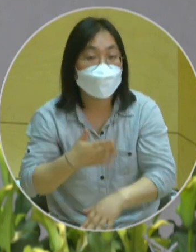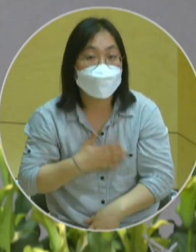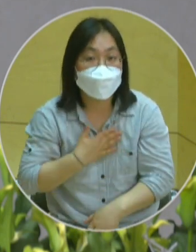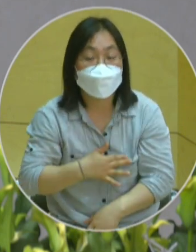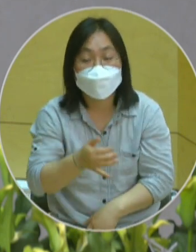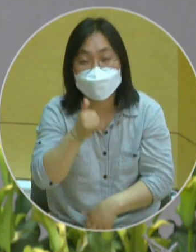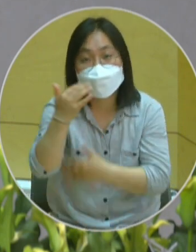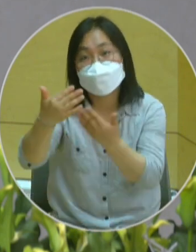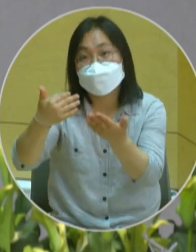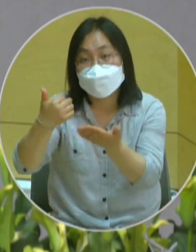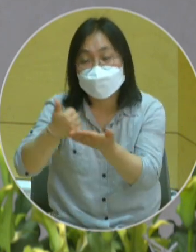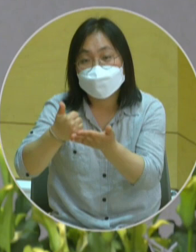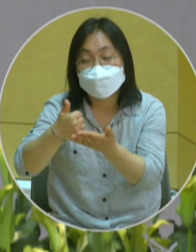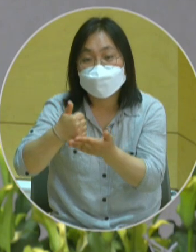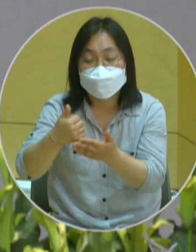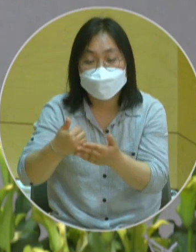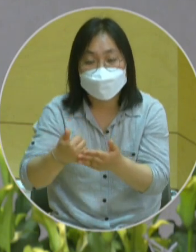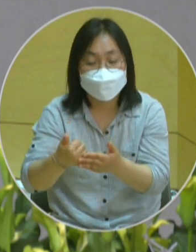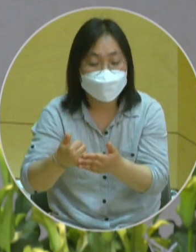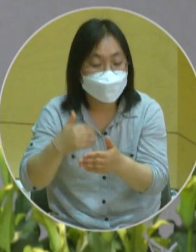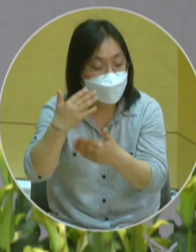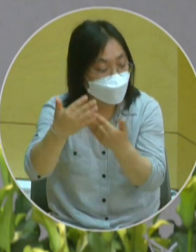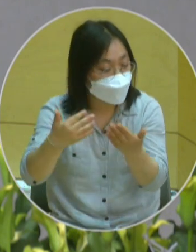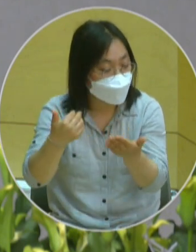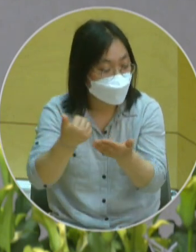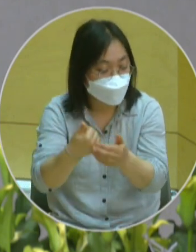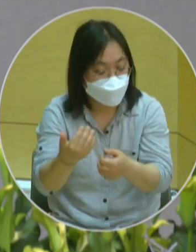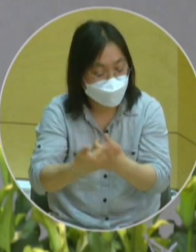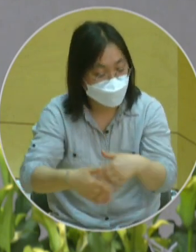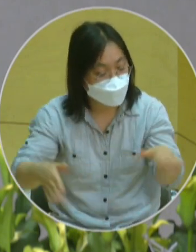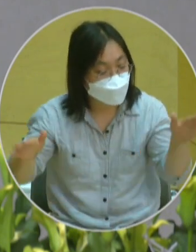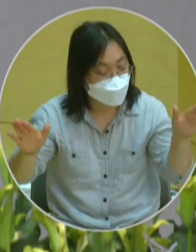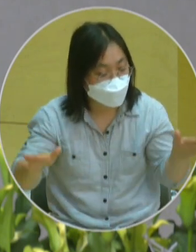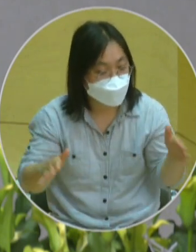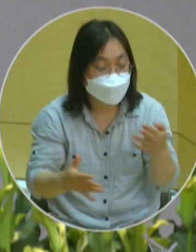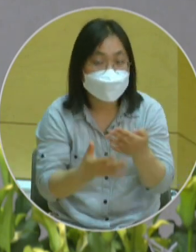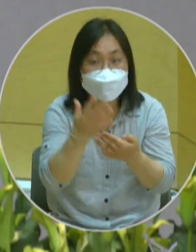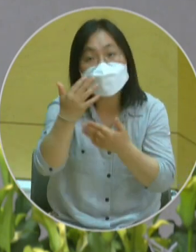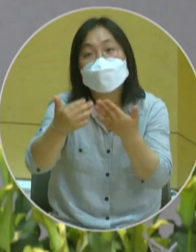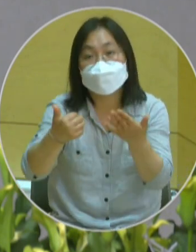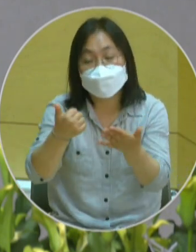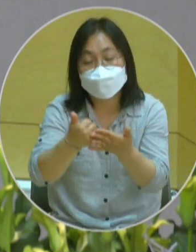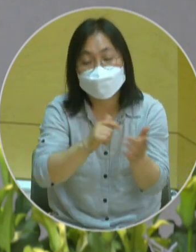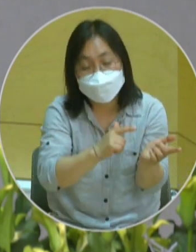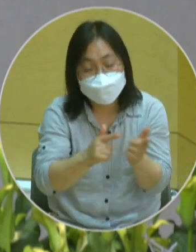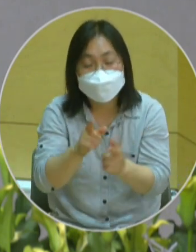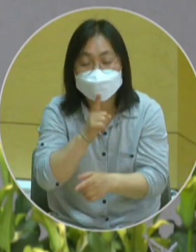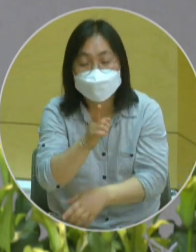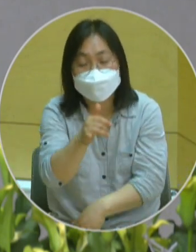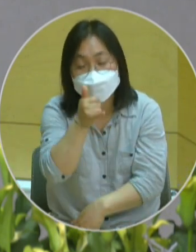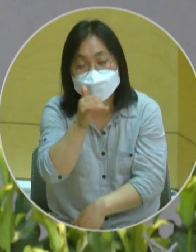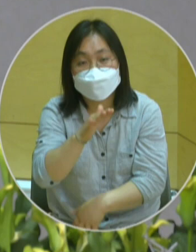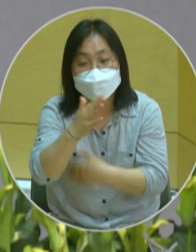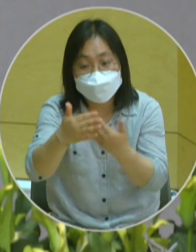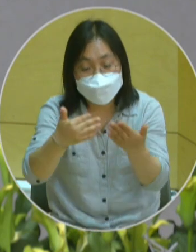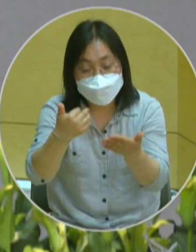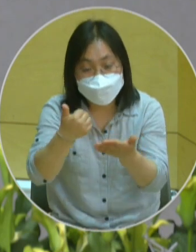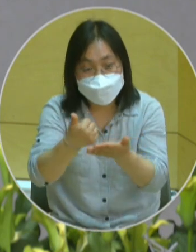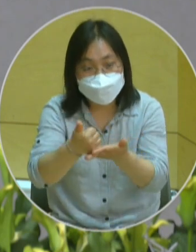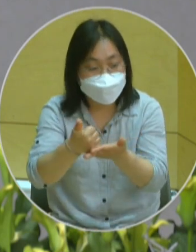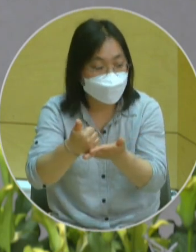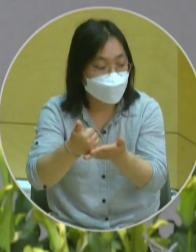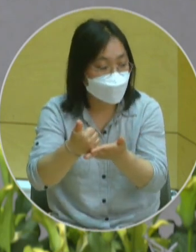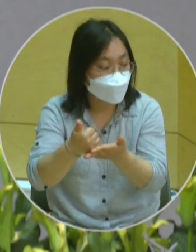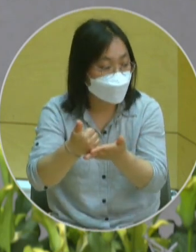하나님께서 하나님의 일행, 뭐 하나님과 천사, 뭐 삼위 하나님 그렇게 얘기를 많이 합니다만은 하나님의 일행인데,